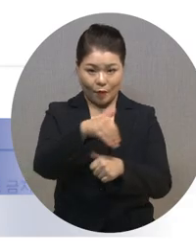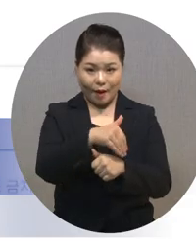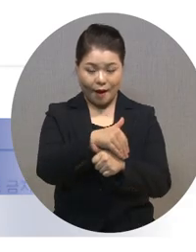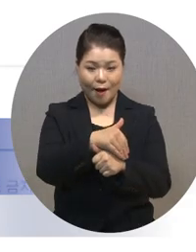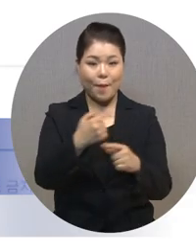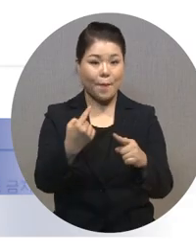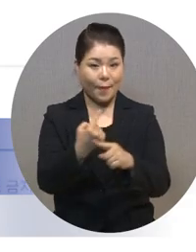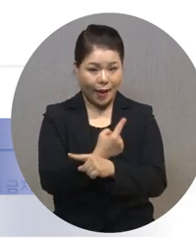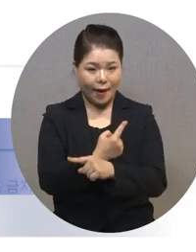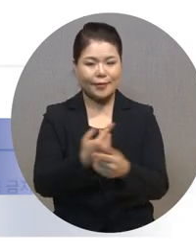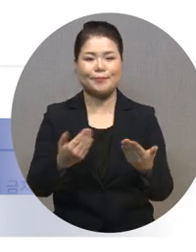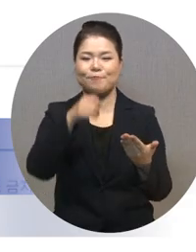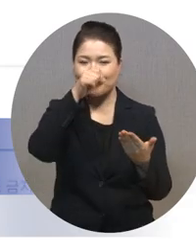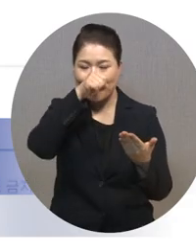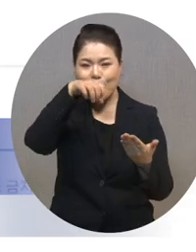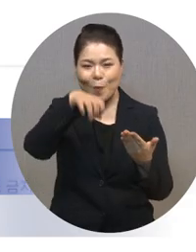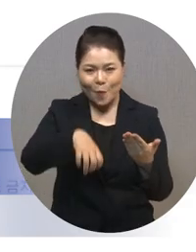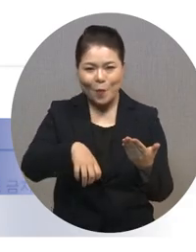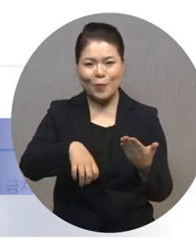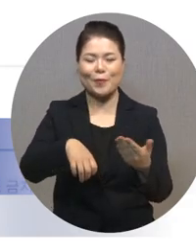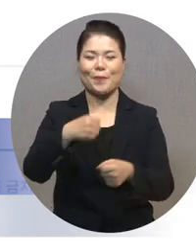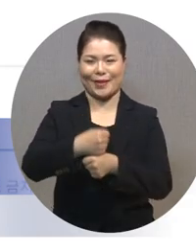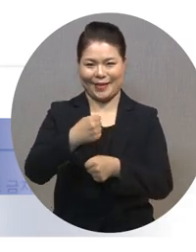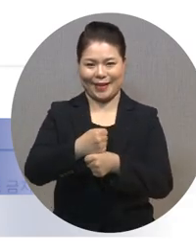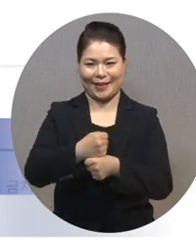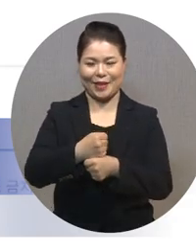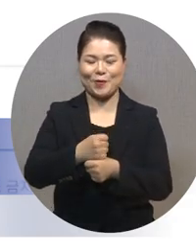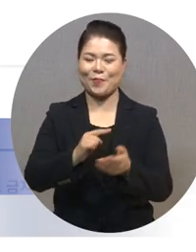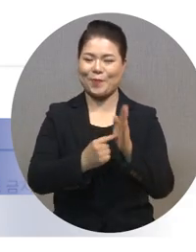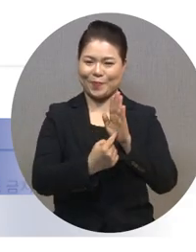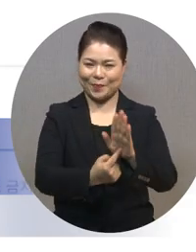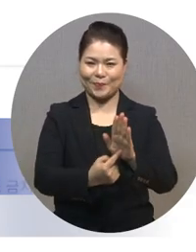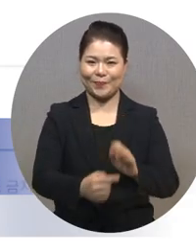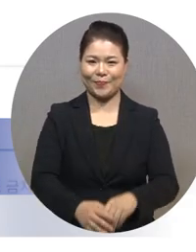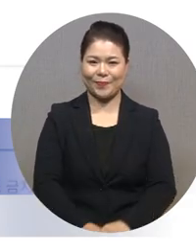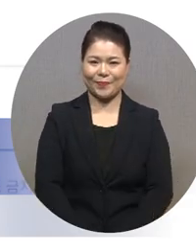향상해 일하기 좋은 공직 환경을 만들어 나가겠다고